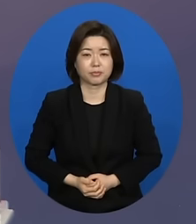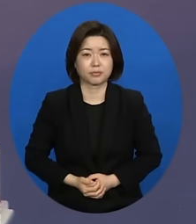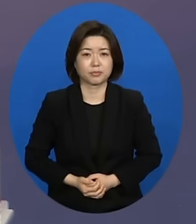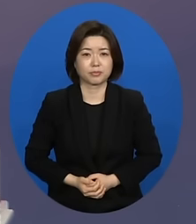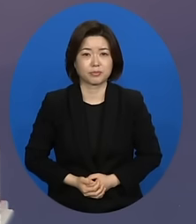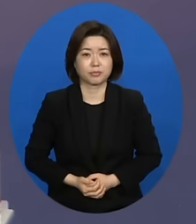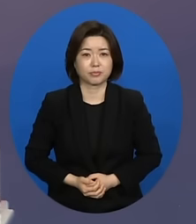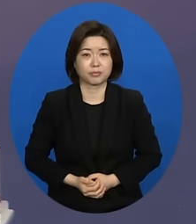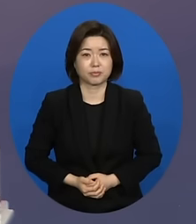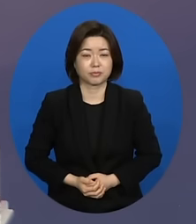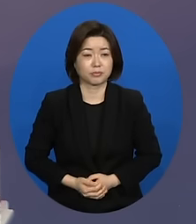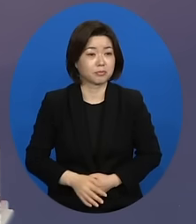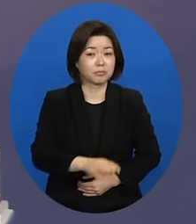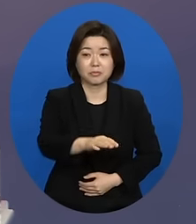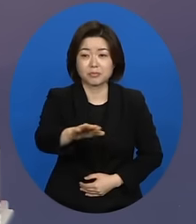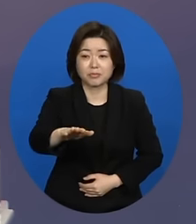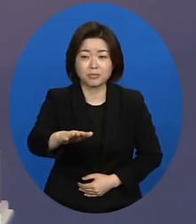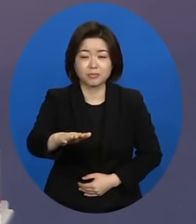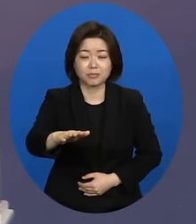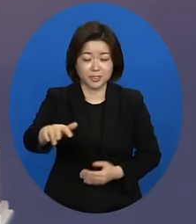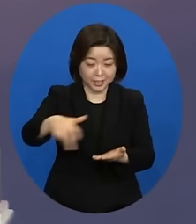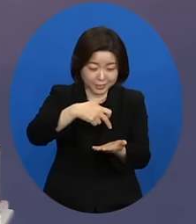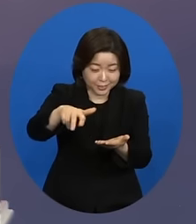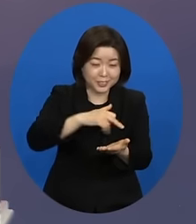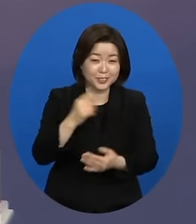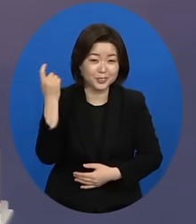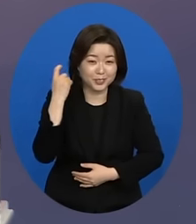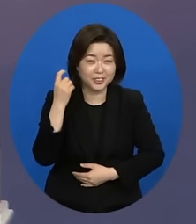누구 전화 받으세요?